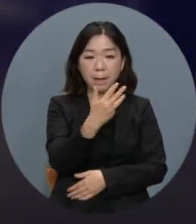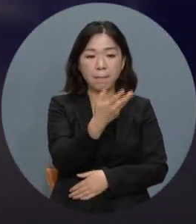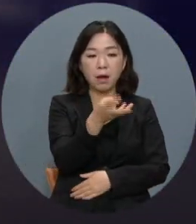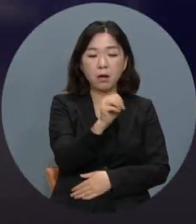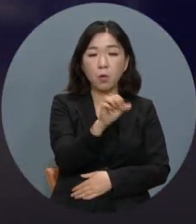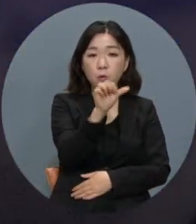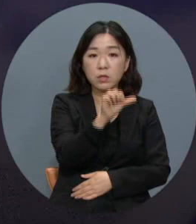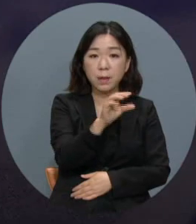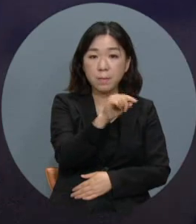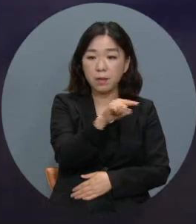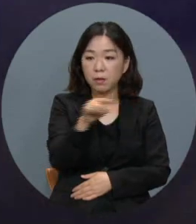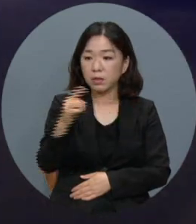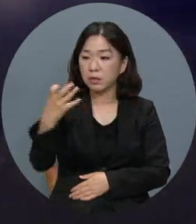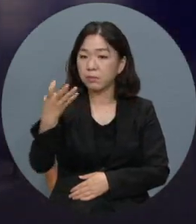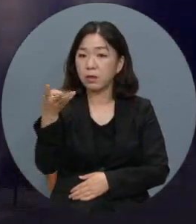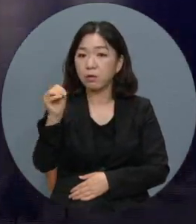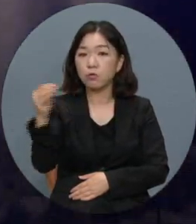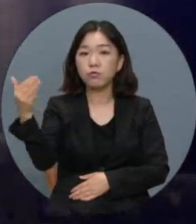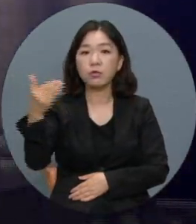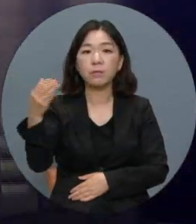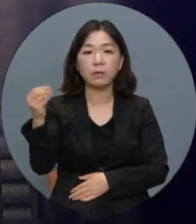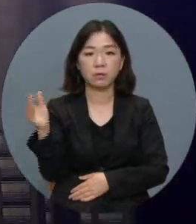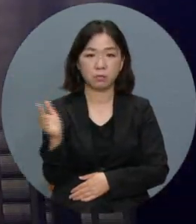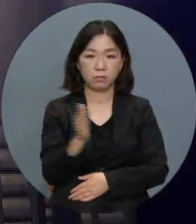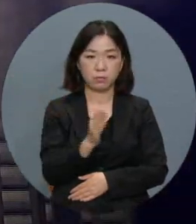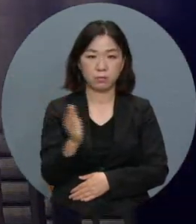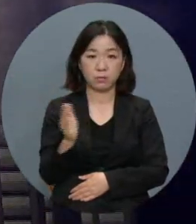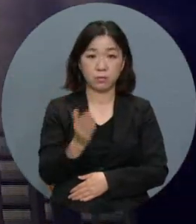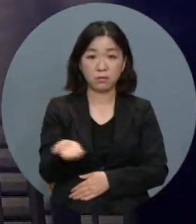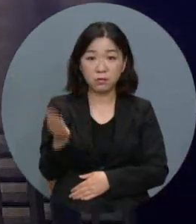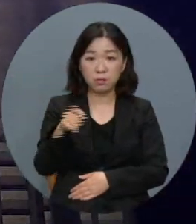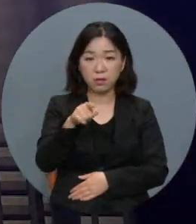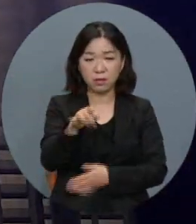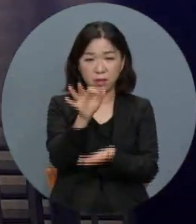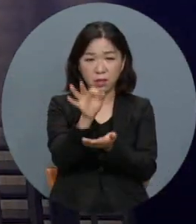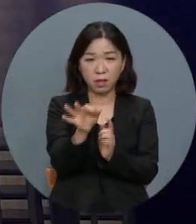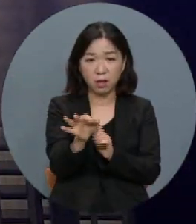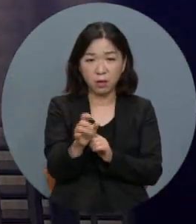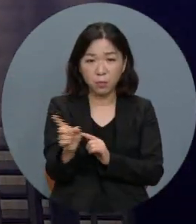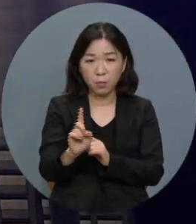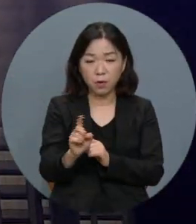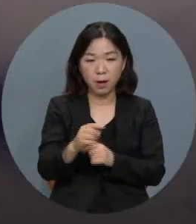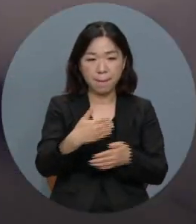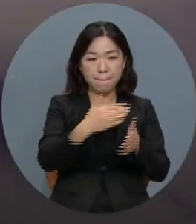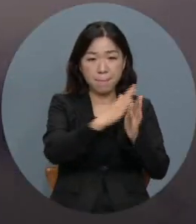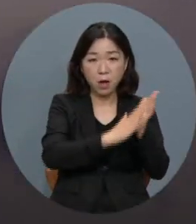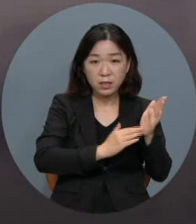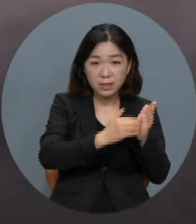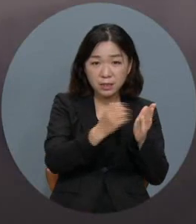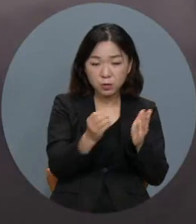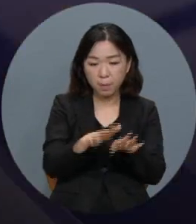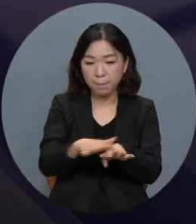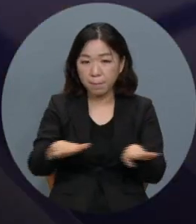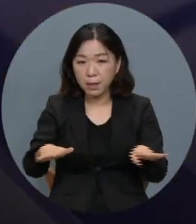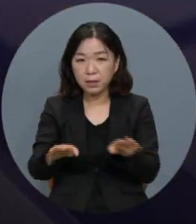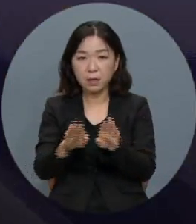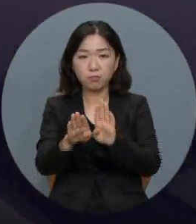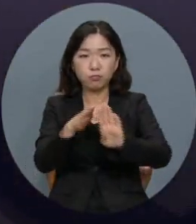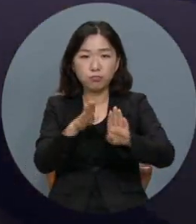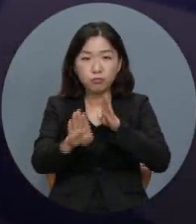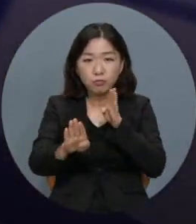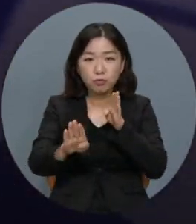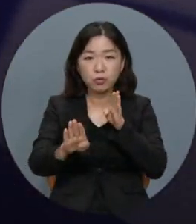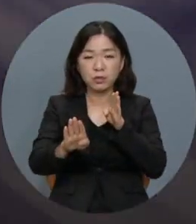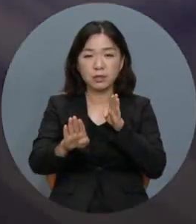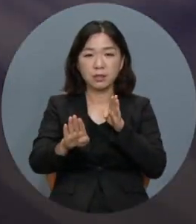원에서 14억 9천만 원에 이릅니다 하지만 이 가격으로는 벽지나 바닥재 문짝과 문틀